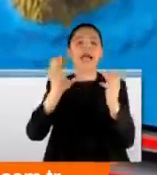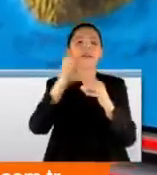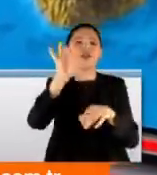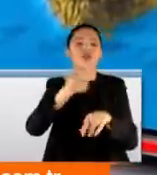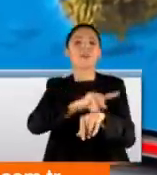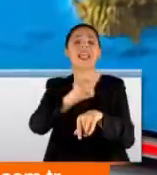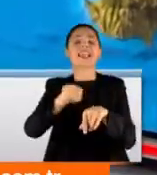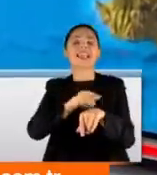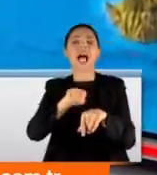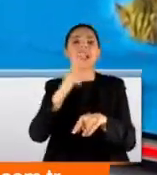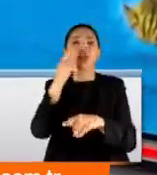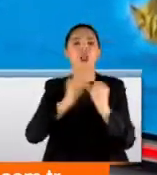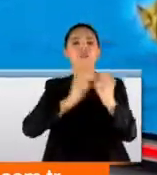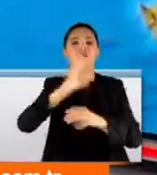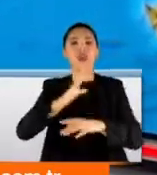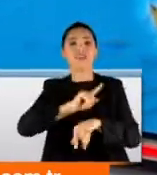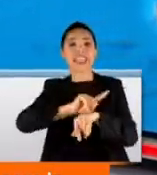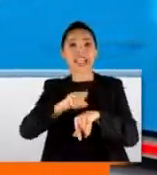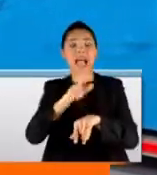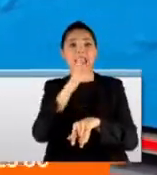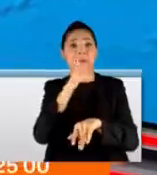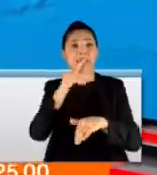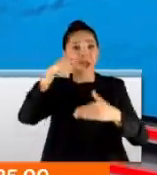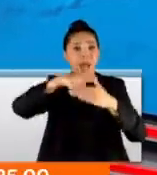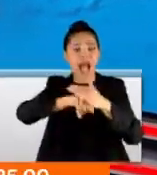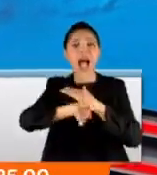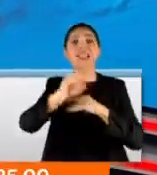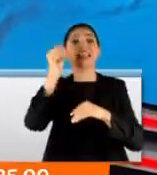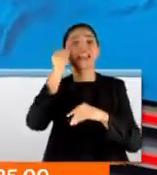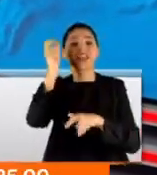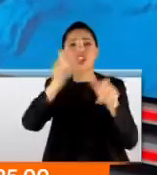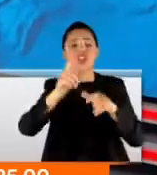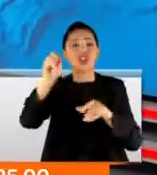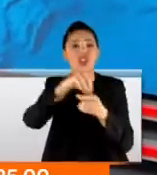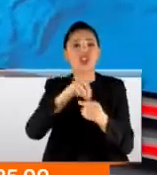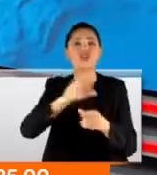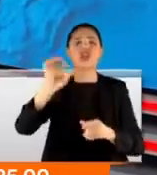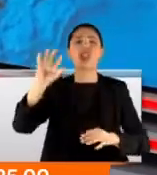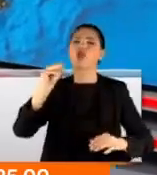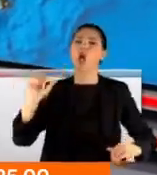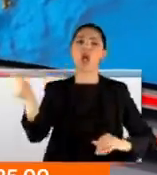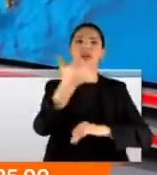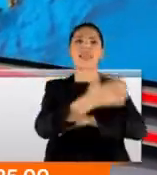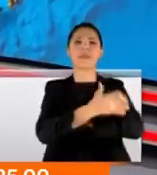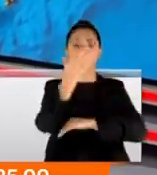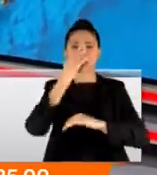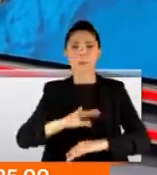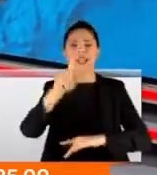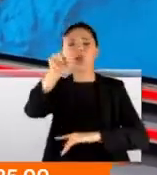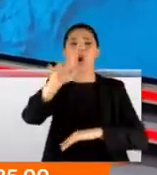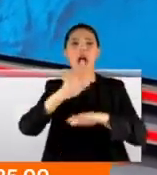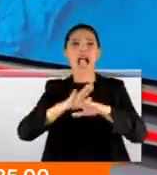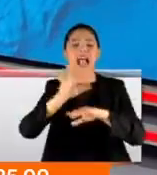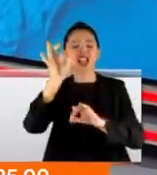Çünkü her depremde olduğu gibi saniyeler bile enkaz altındakilerin altın değerinde. Yardım bekleyenlere uzanan o